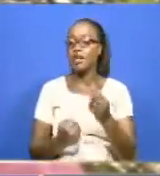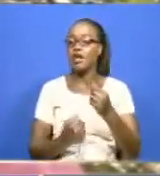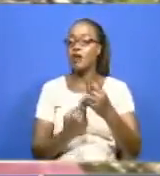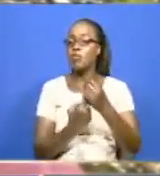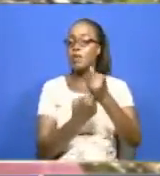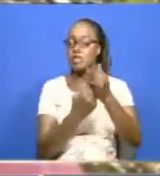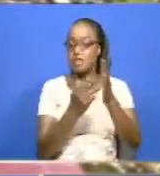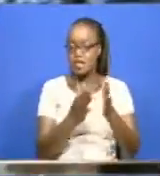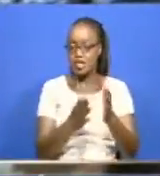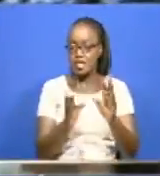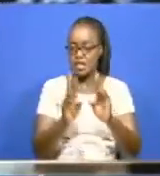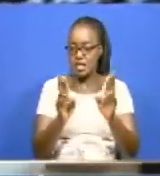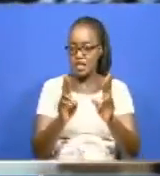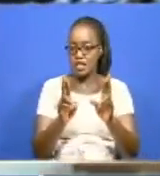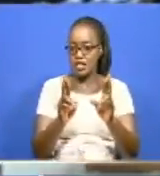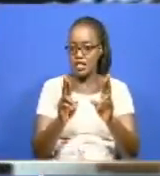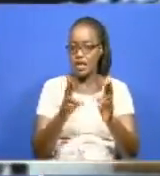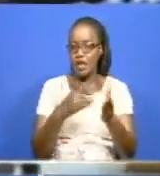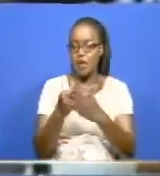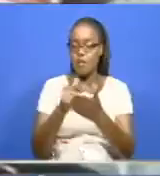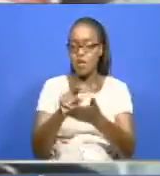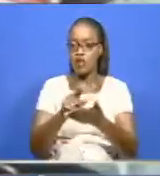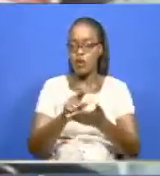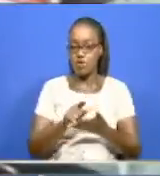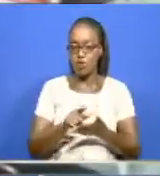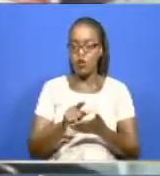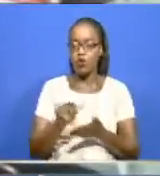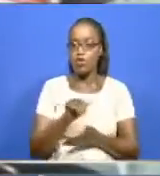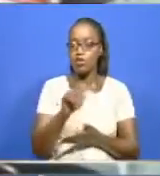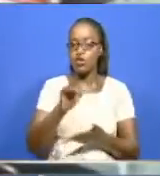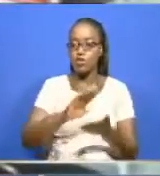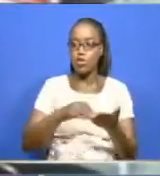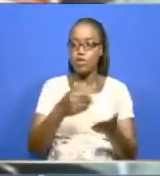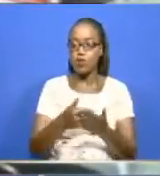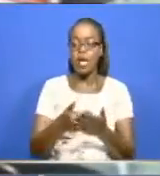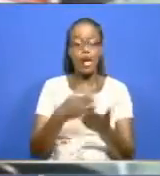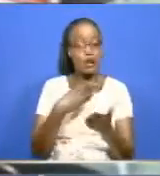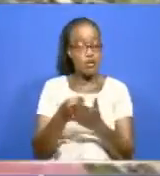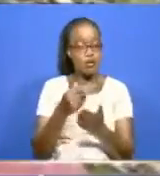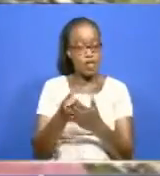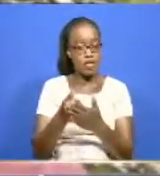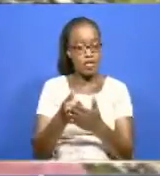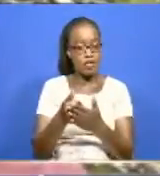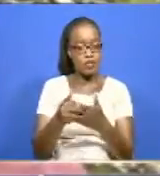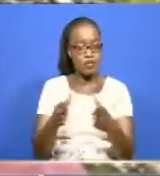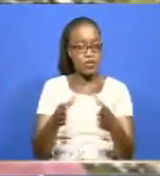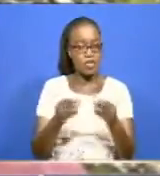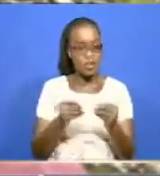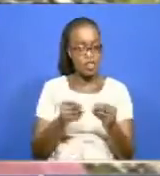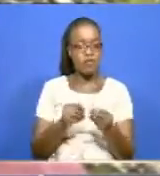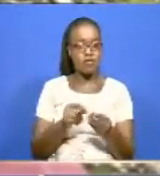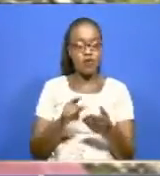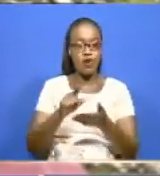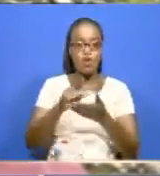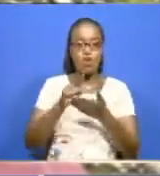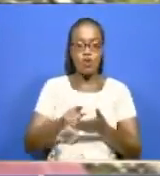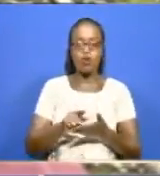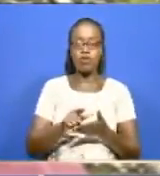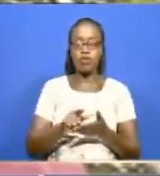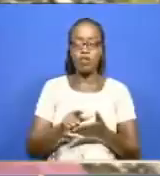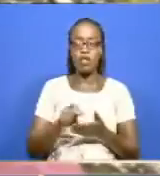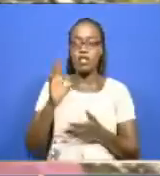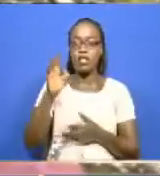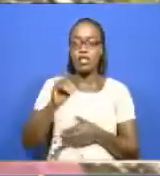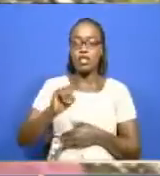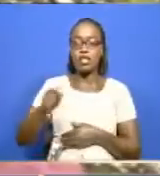wamekubali kutupatia pesa. Wale ambao wameapply wameendelea na kupata pesa, unapewa mkopo wa up to